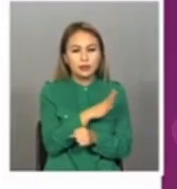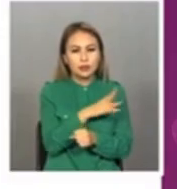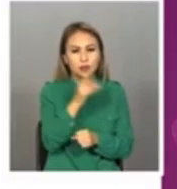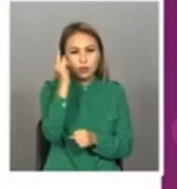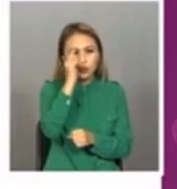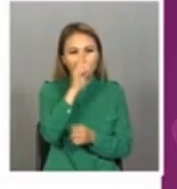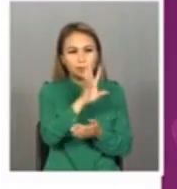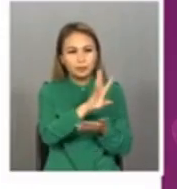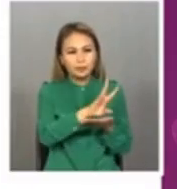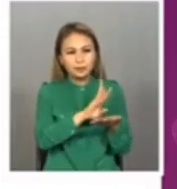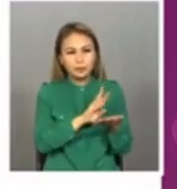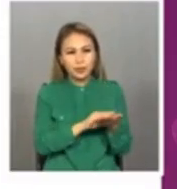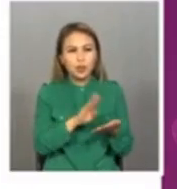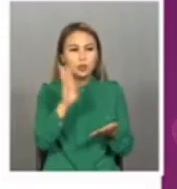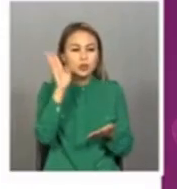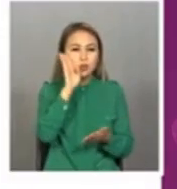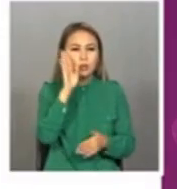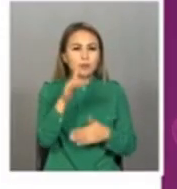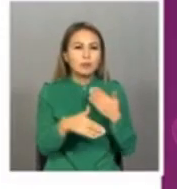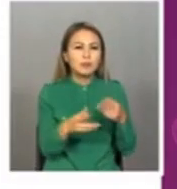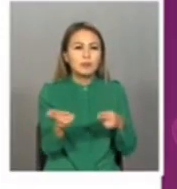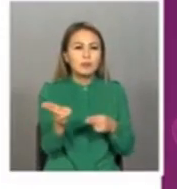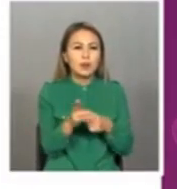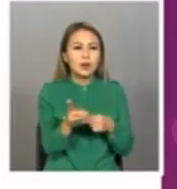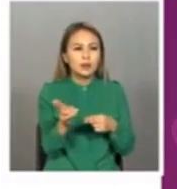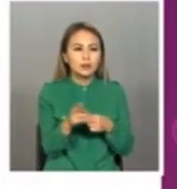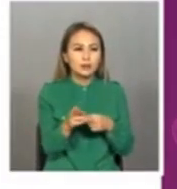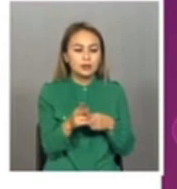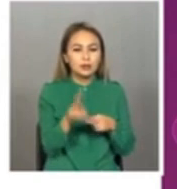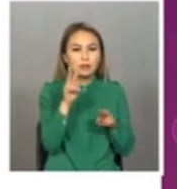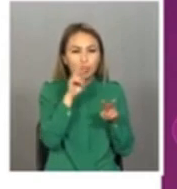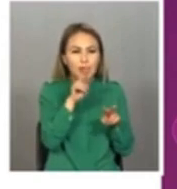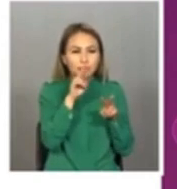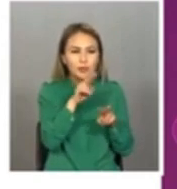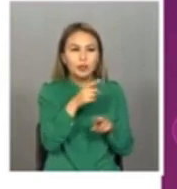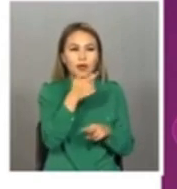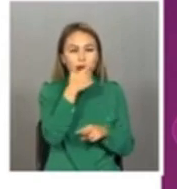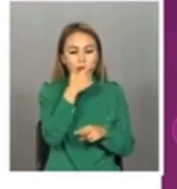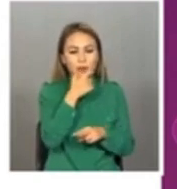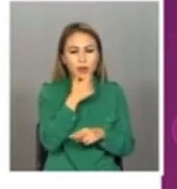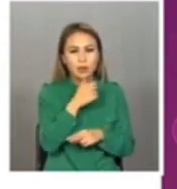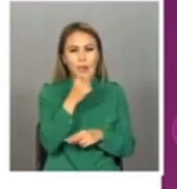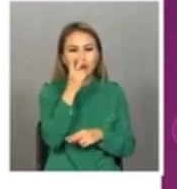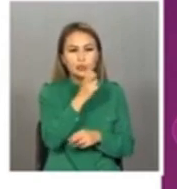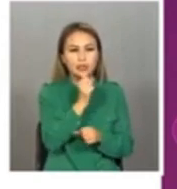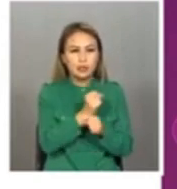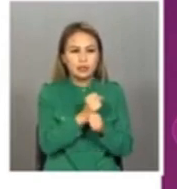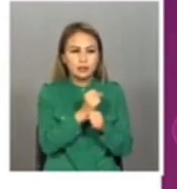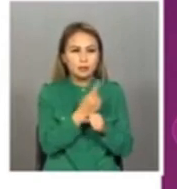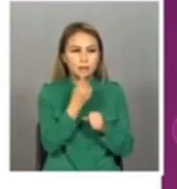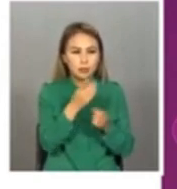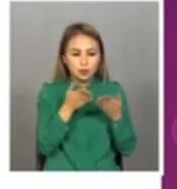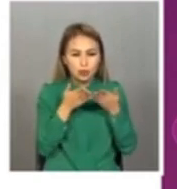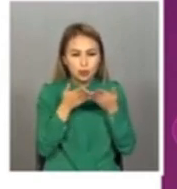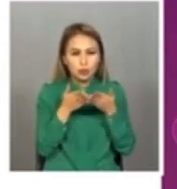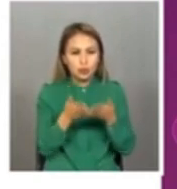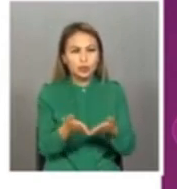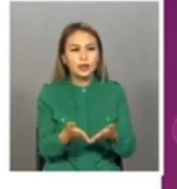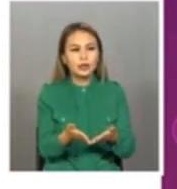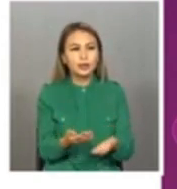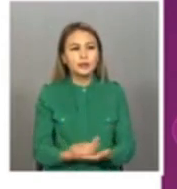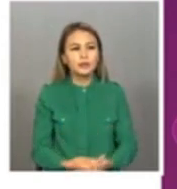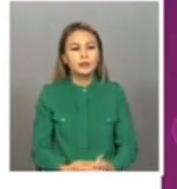үйреніп. Суда жүзген балықты, бақыладық байыпты. Соған қарап жасадық, біз сүңгуір